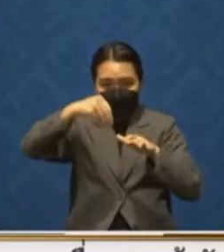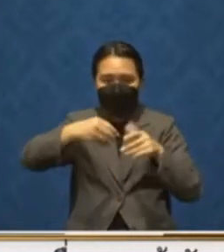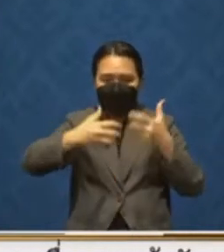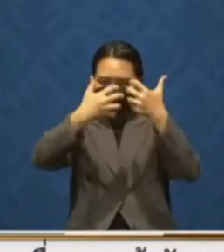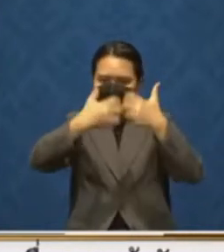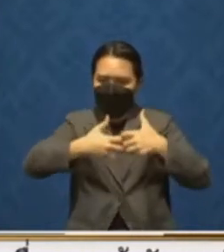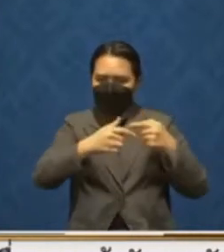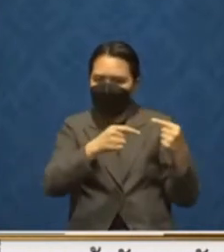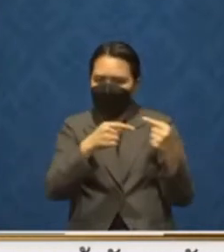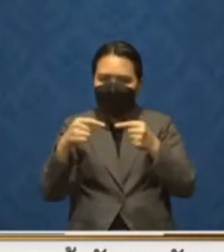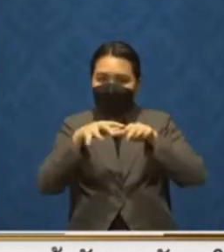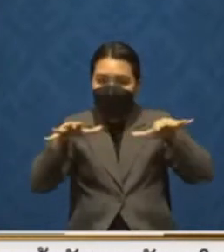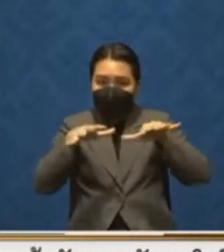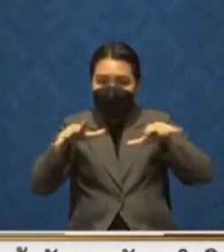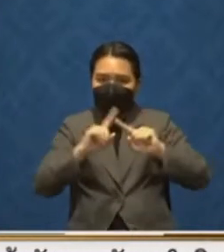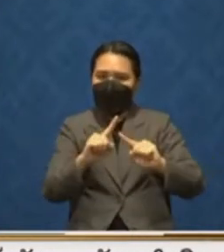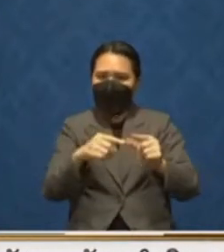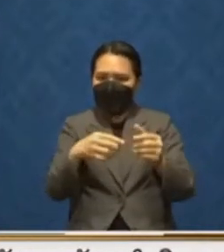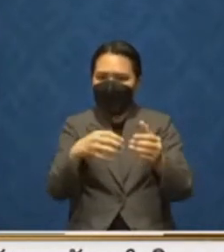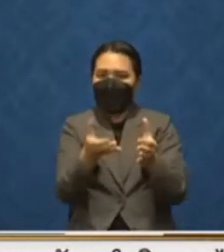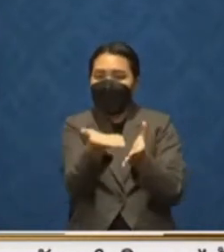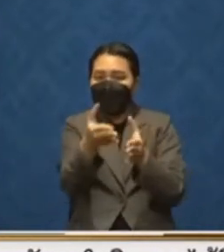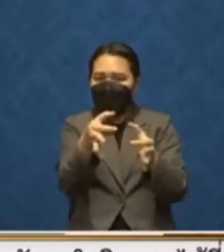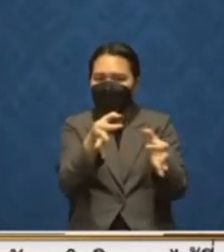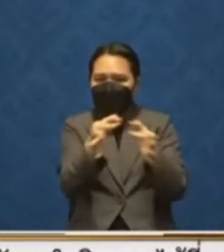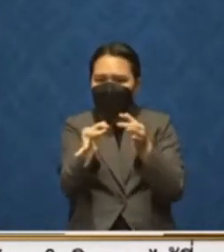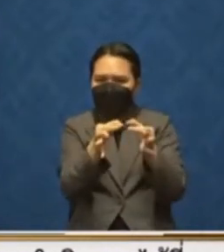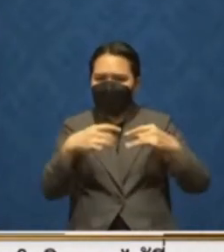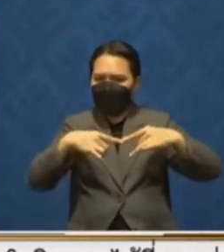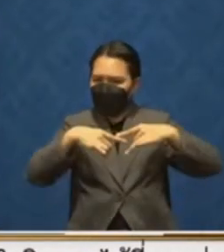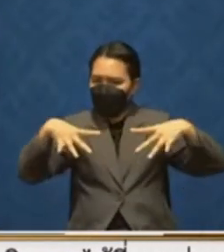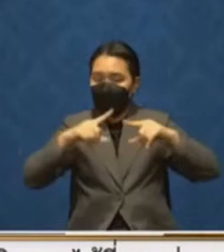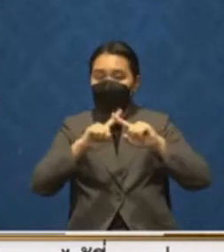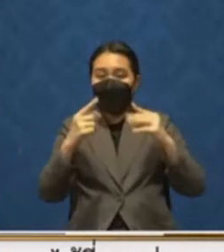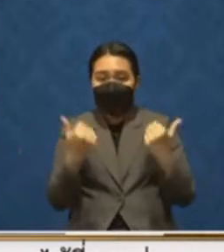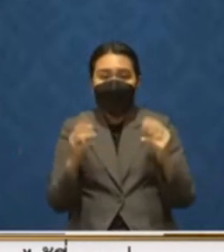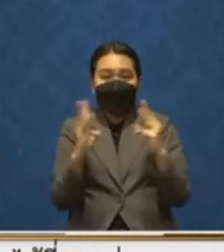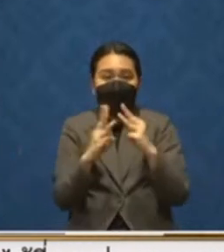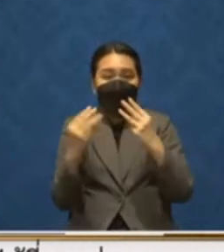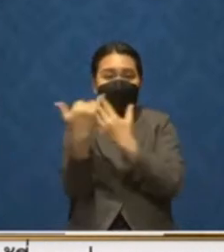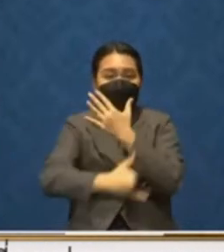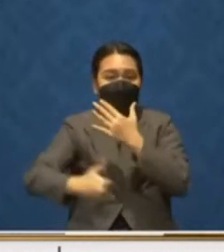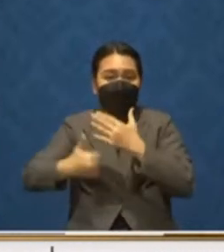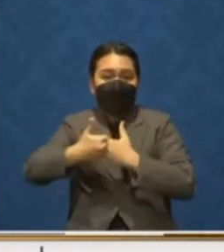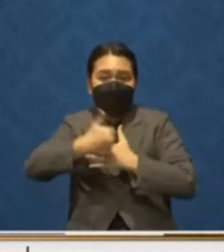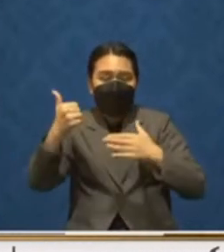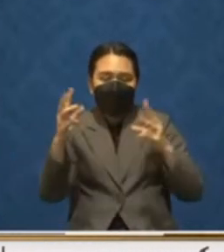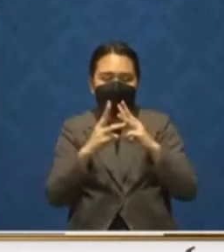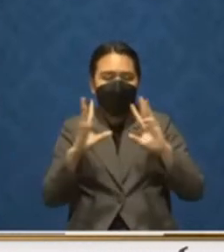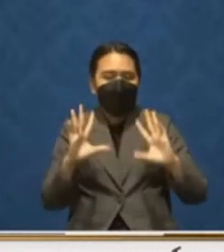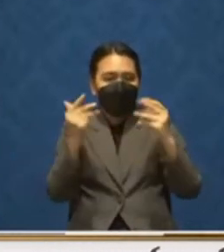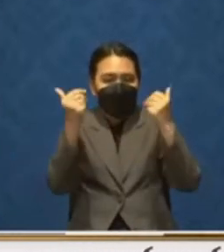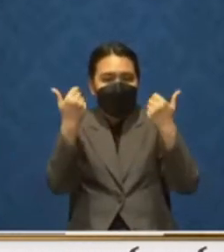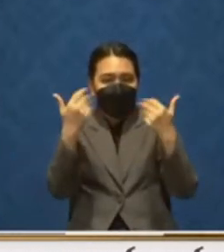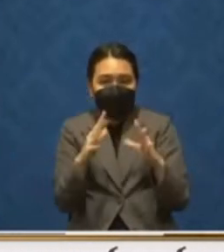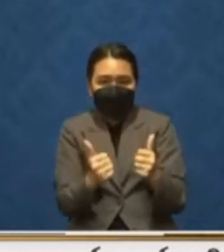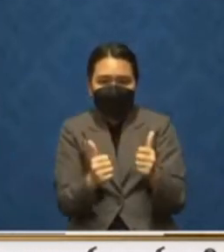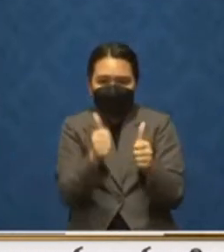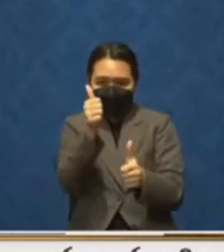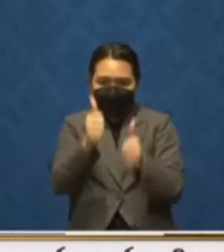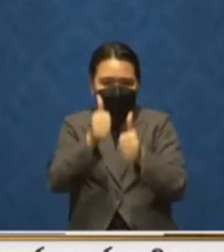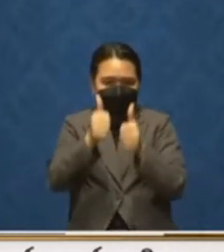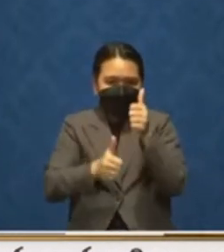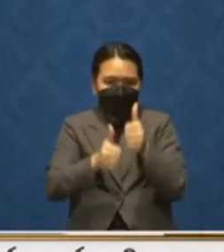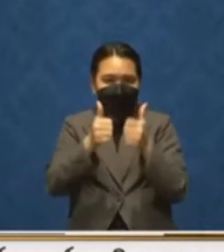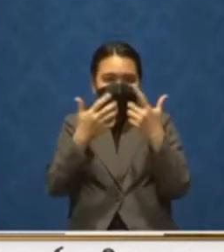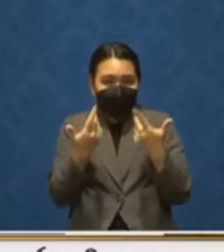ใดแต่ทั้งนี้ก็เนื่องจากหมดสัญญากันนะกับบริษัทต่างประเทศก็มีการประมูลนะครับแข่งขันกันจนตั้งนาฬิกาเปลี่ยน